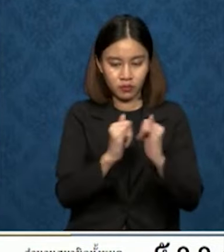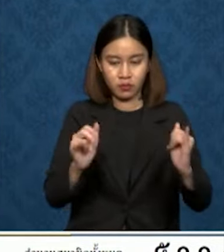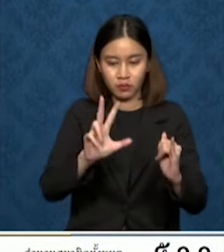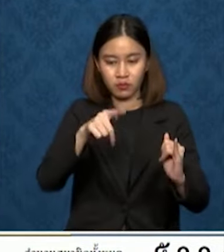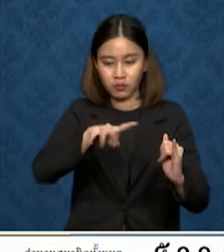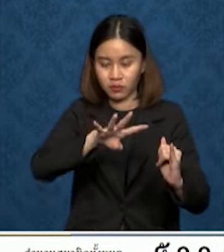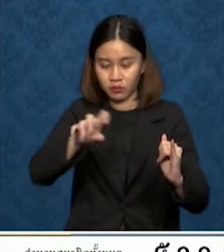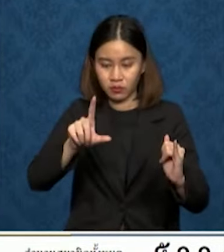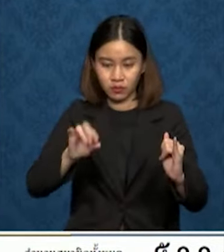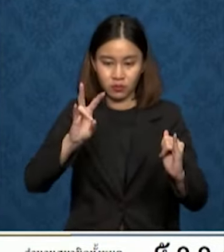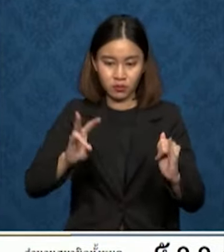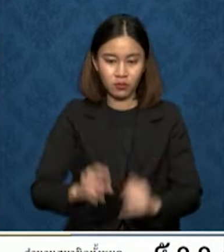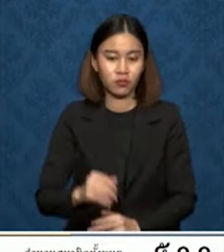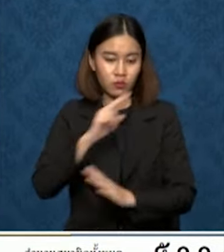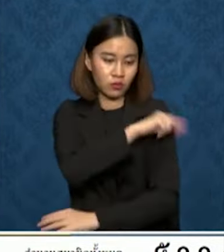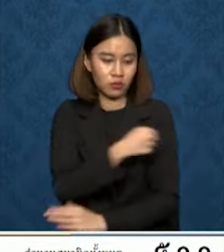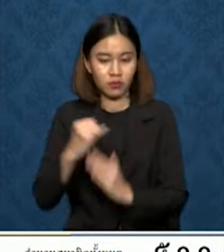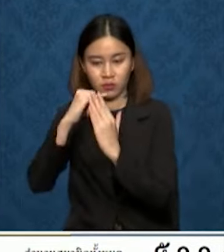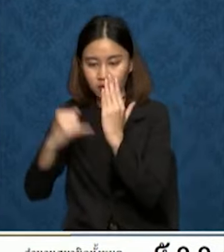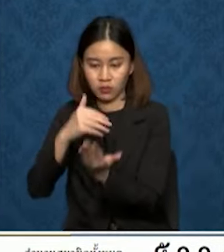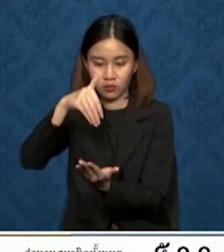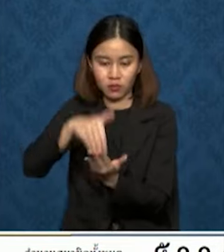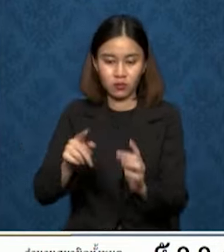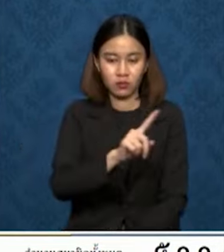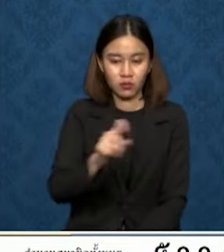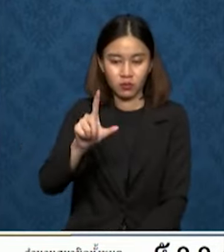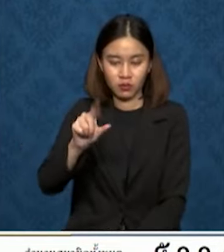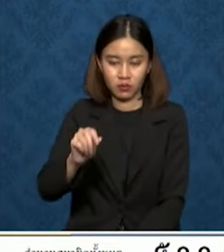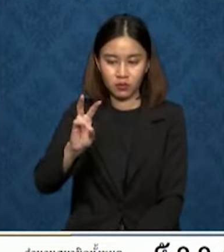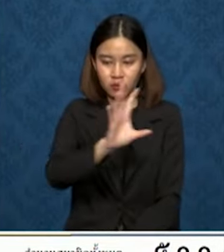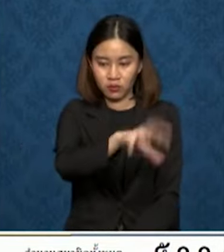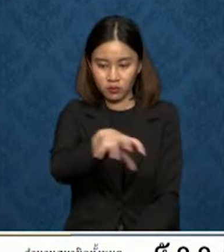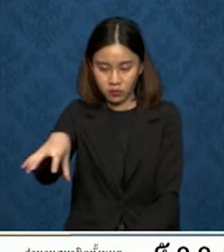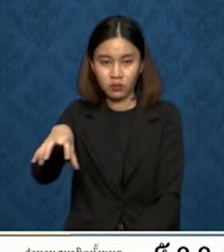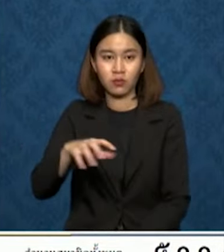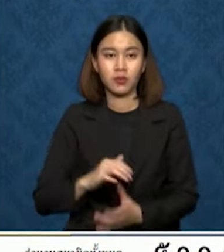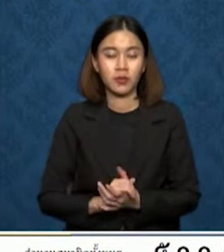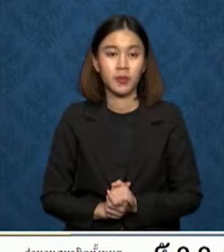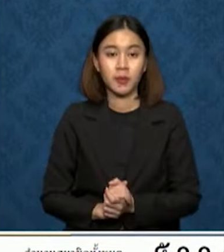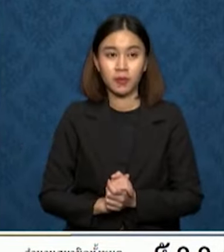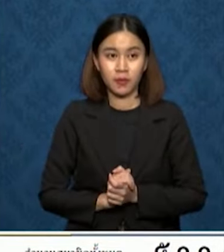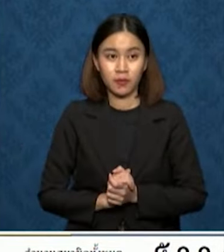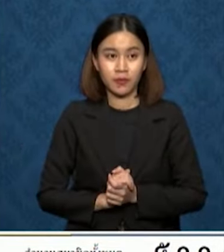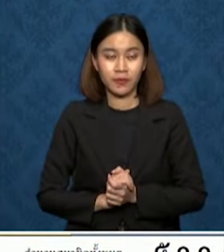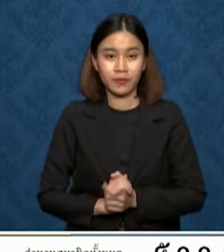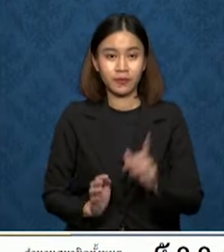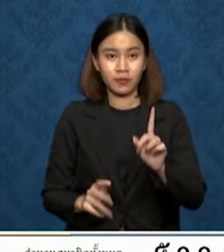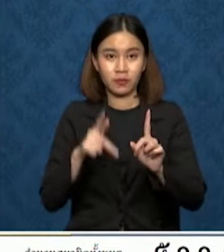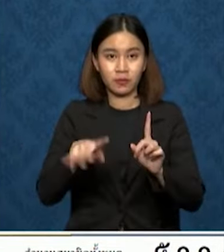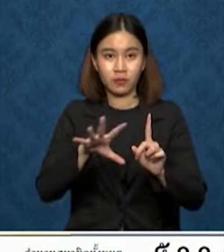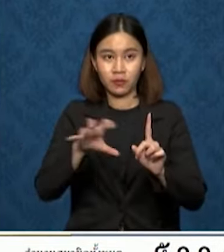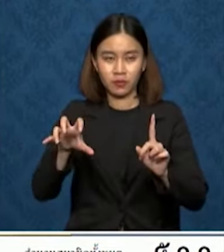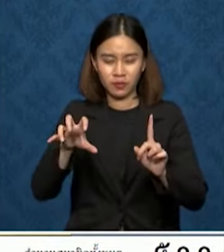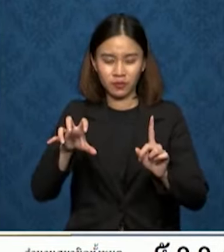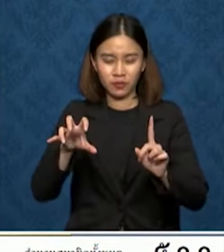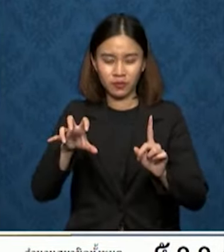ไปMe7 เตราhead1,575